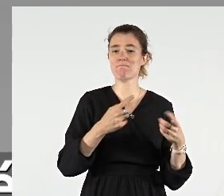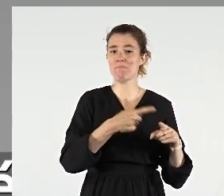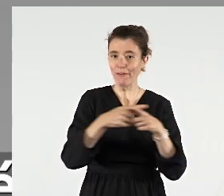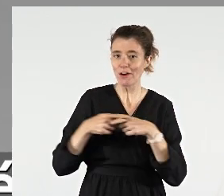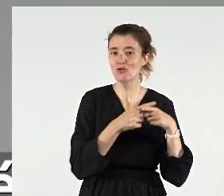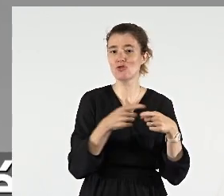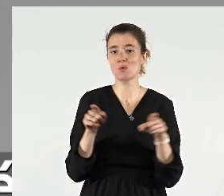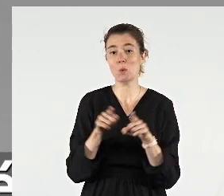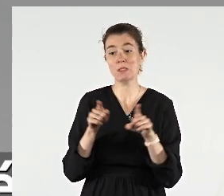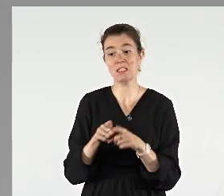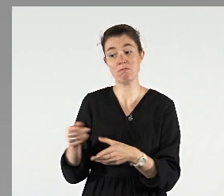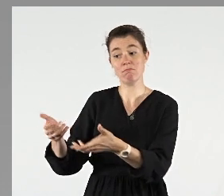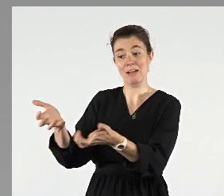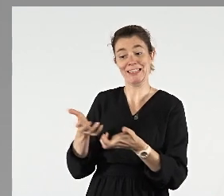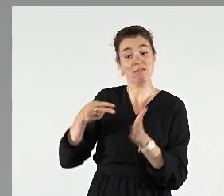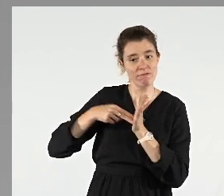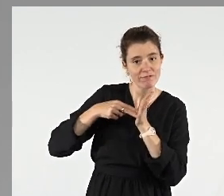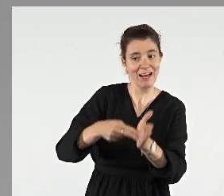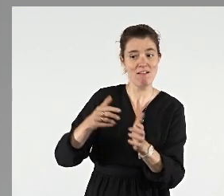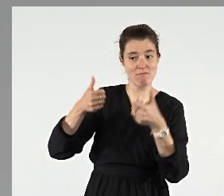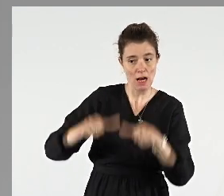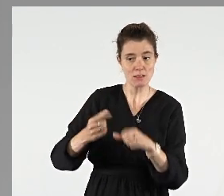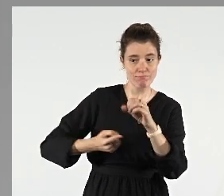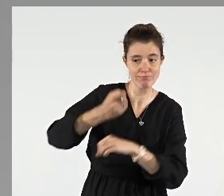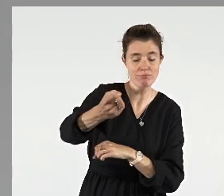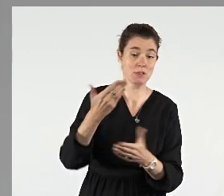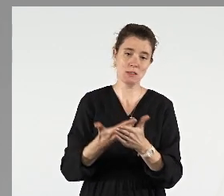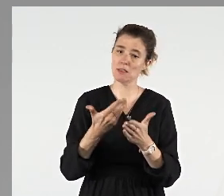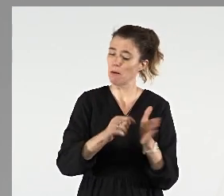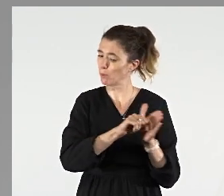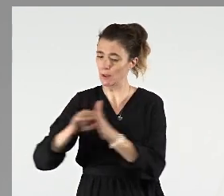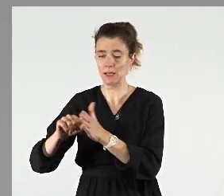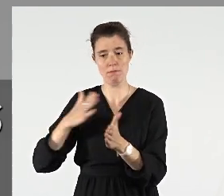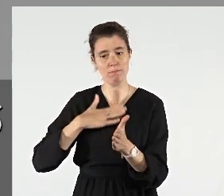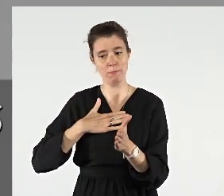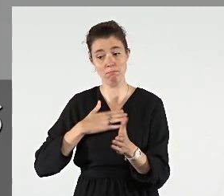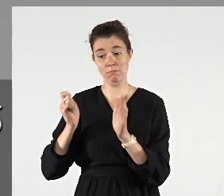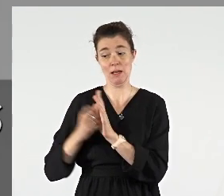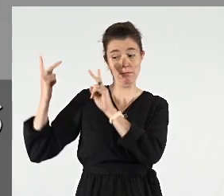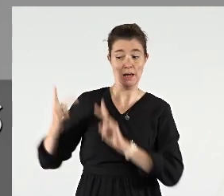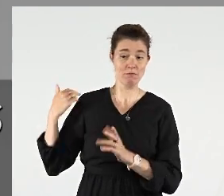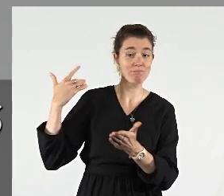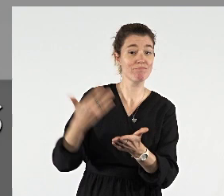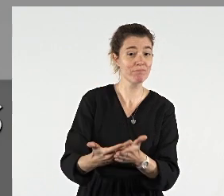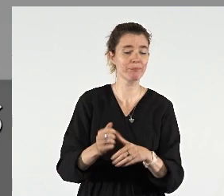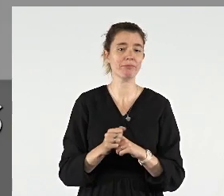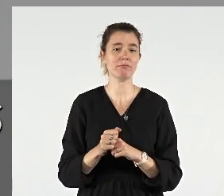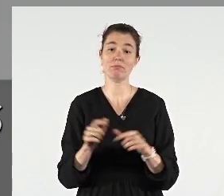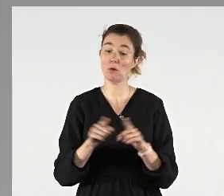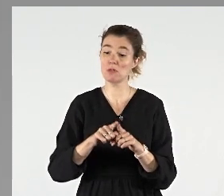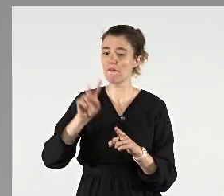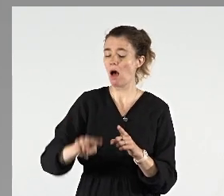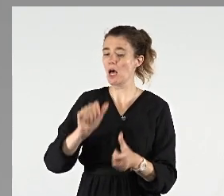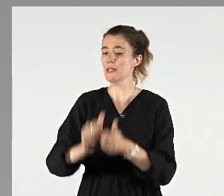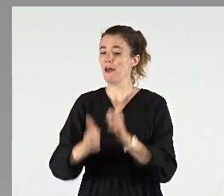les fidéliser. C'est l'une de mes grandes priorités depuis mon arrivée. Mais c'est aussi l'un des plus grands défis que nous avons connus